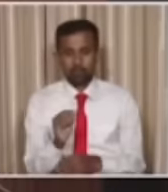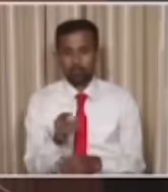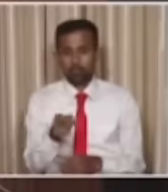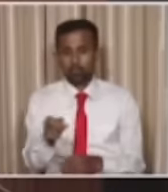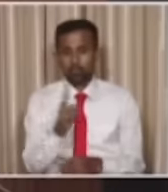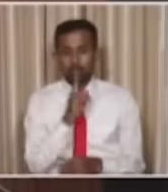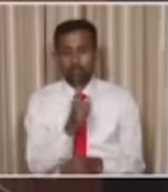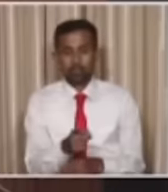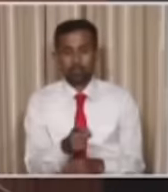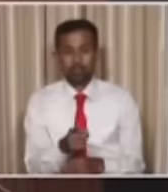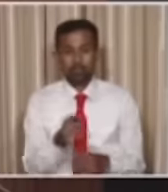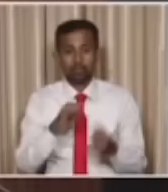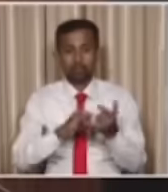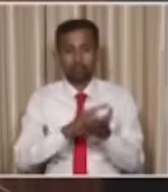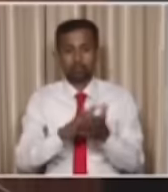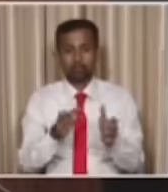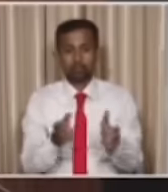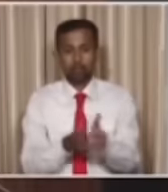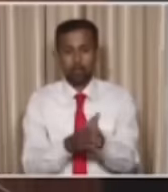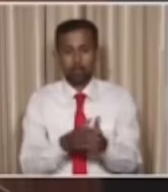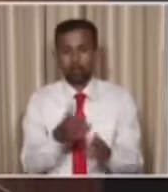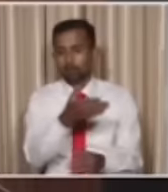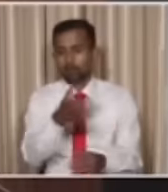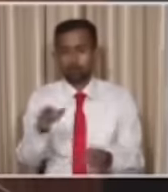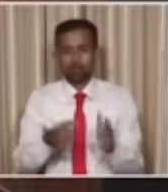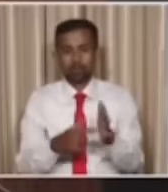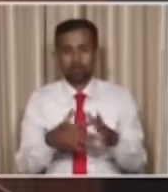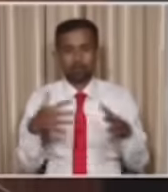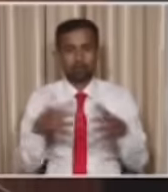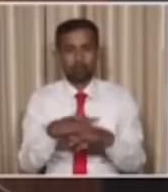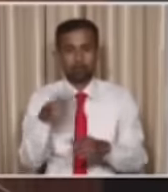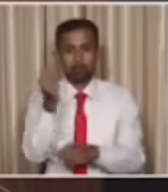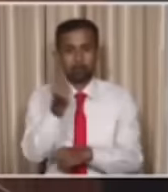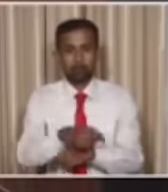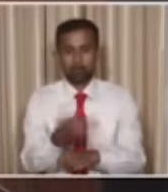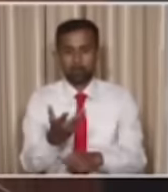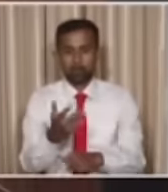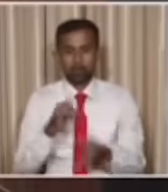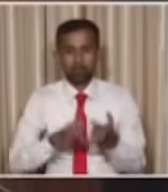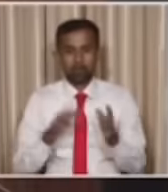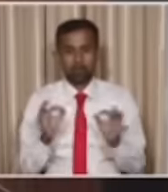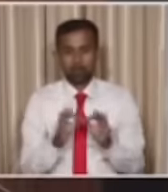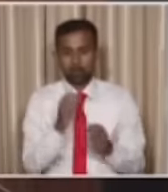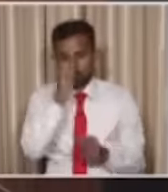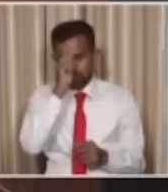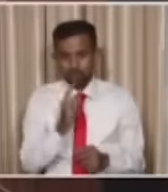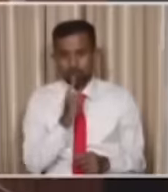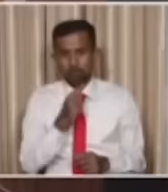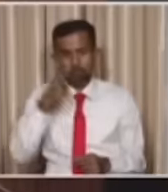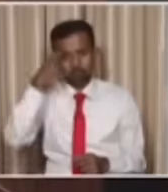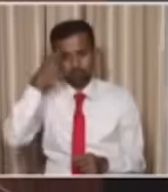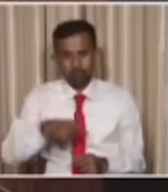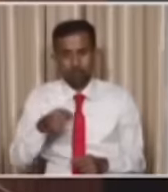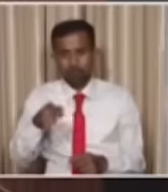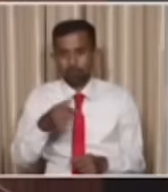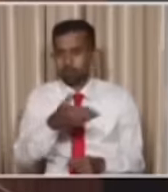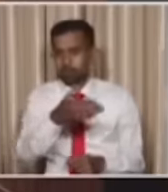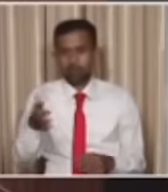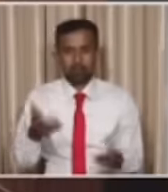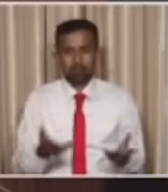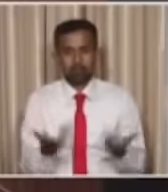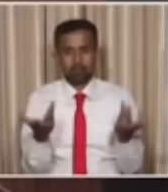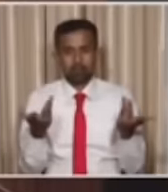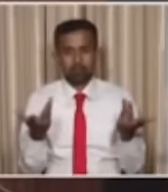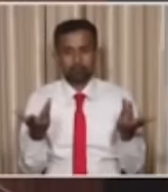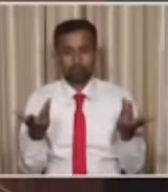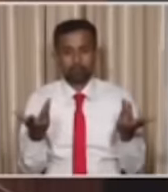කියන සමිසිල්වා කමිටුව අයින් වෙන්න නීති අනුකූල ක්‍රමවේදයක් නැහැ. එස්.පී. දිසානායක මහත්මයා කියාවේ සාක්ෂි දරාවේ එහෙම යන්න ක්‍රමයක් නැහැ.